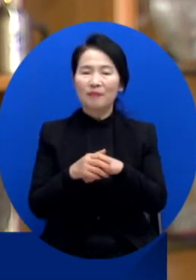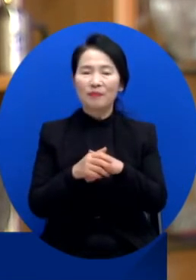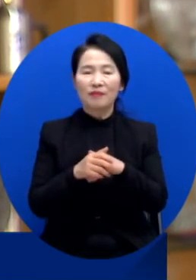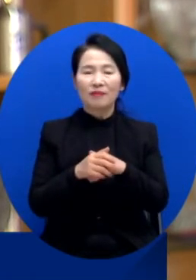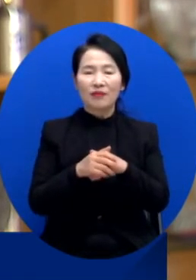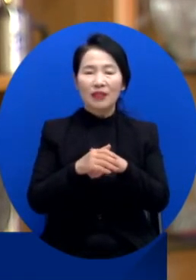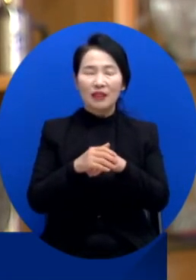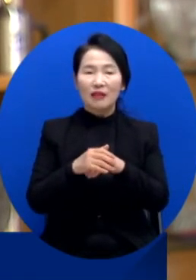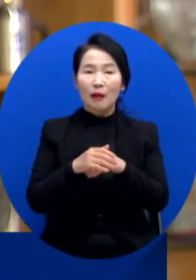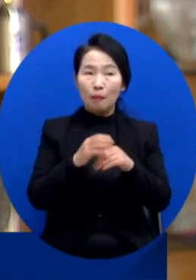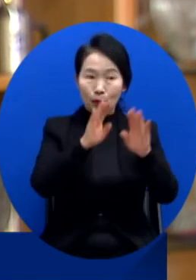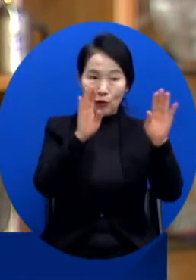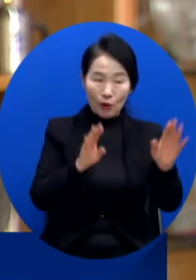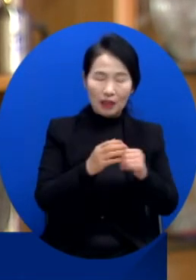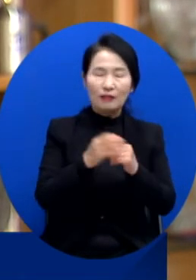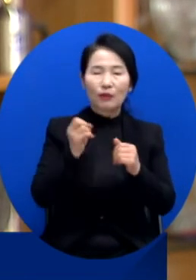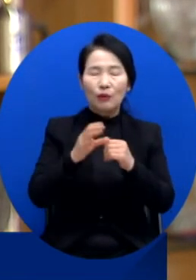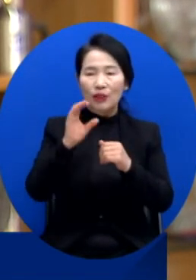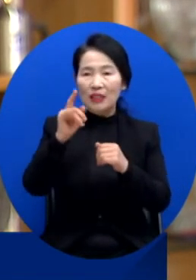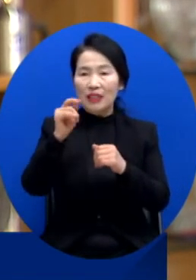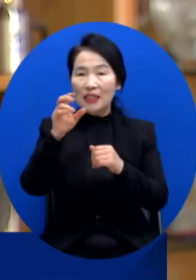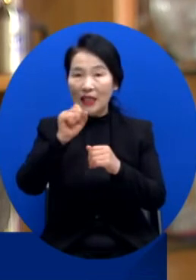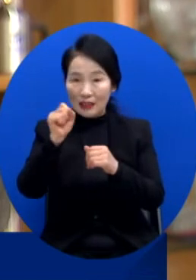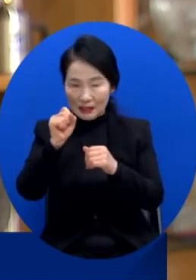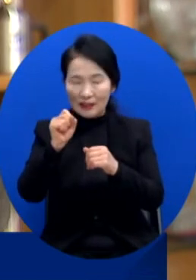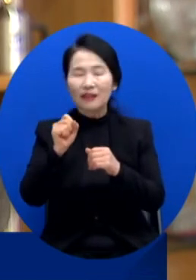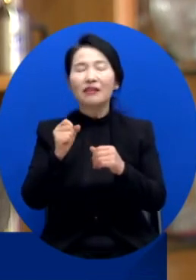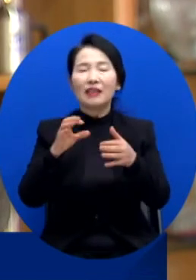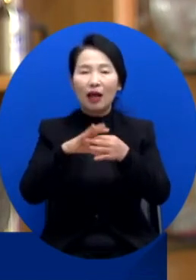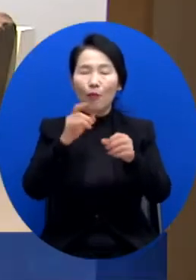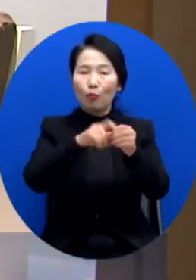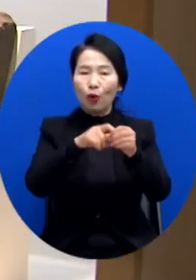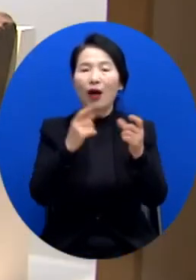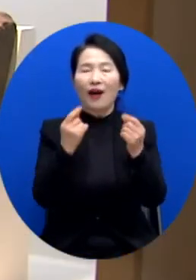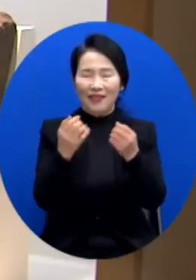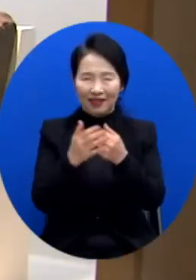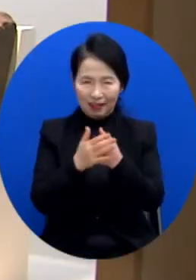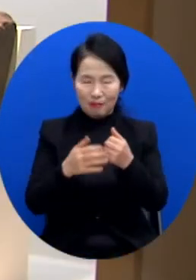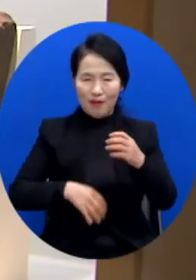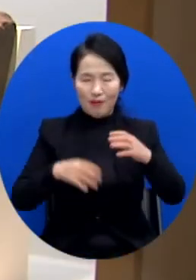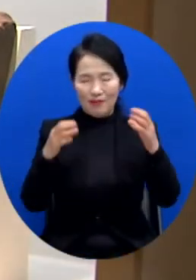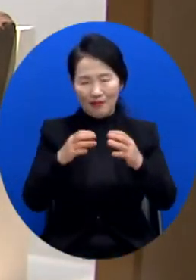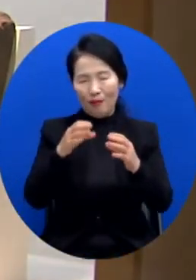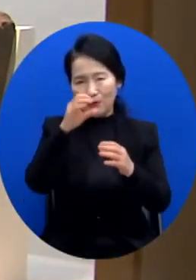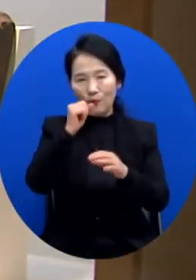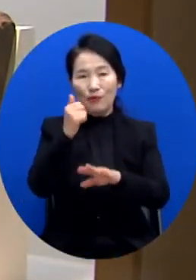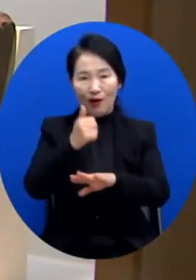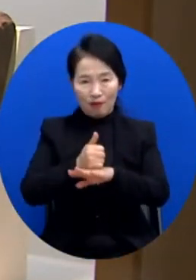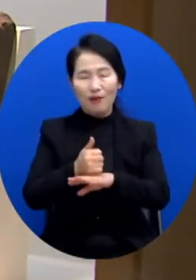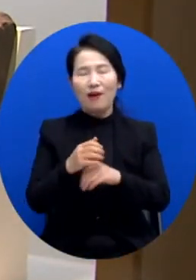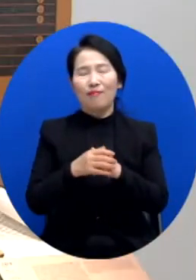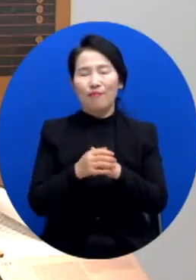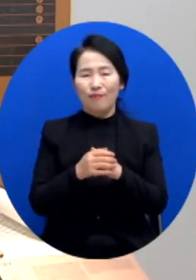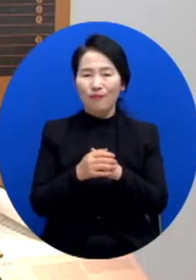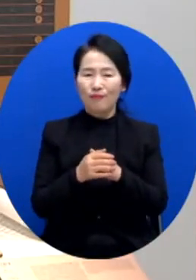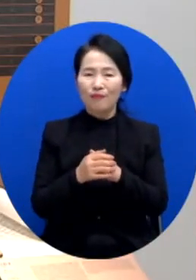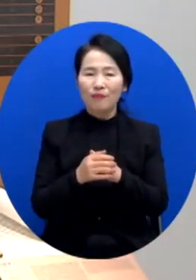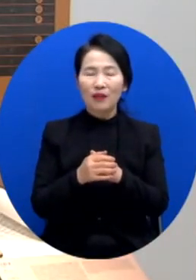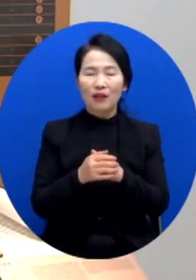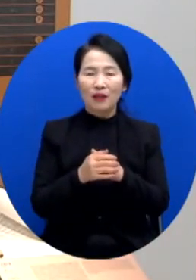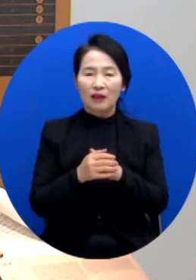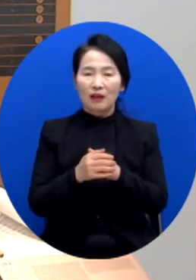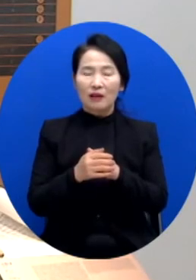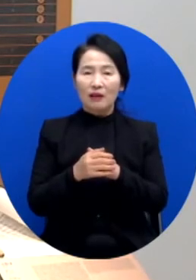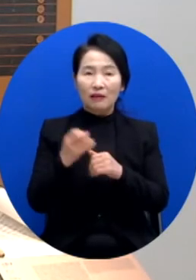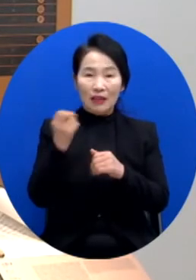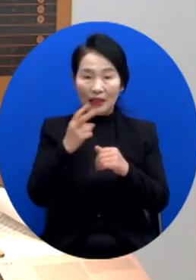CTS TV가 가지고 있는 목표가 같기 때문이라고 믿습니다. 25년 만에 재개관한